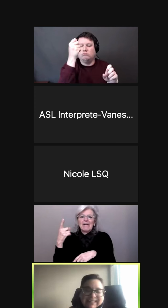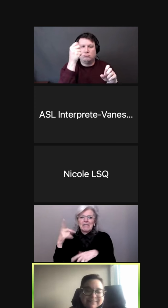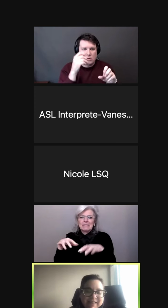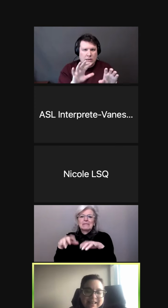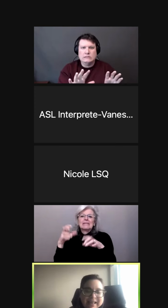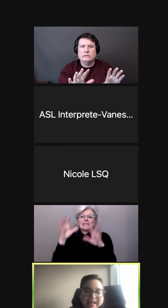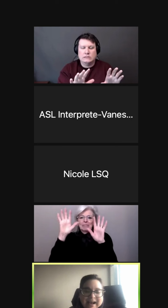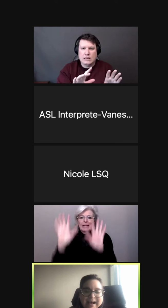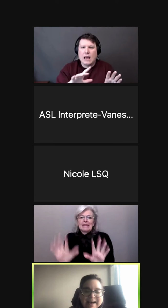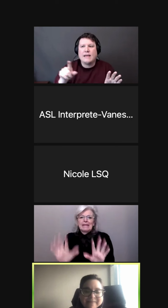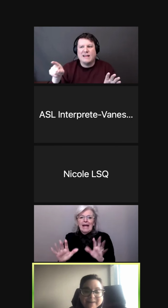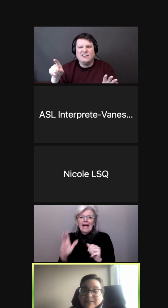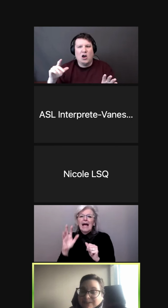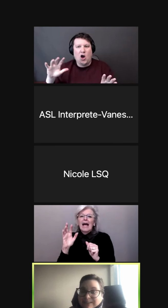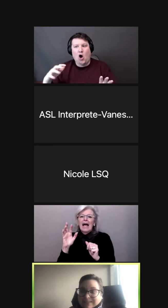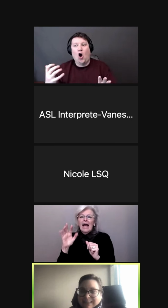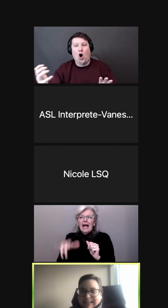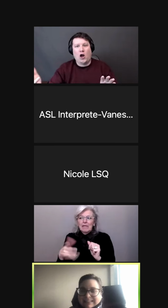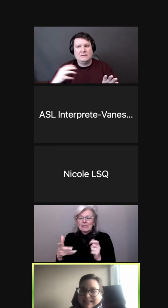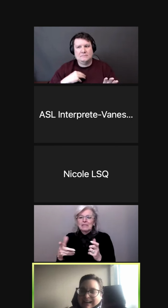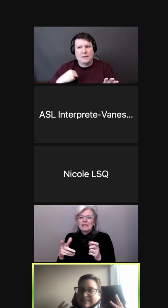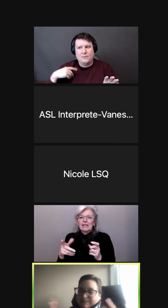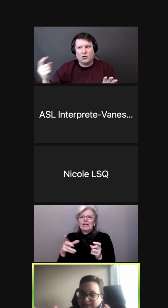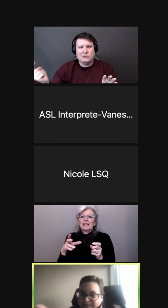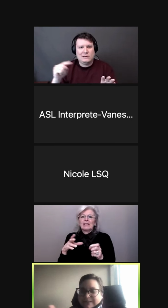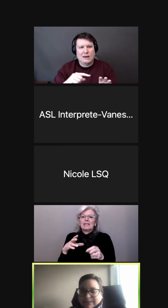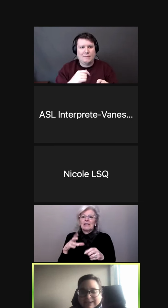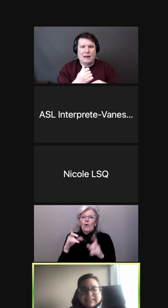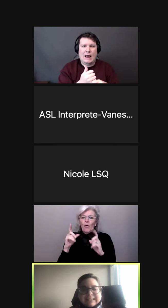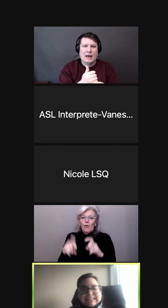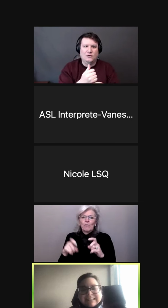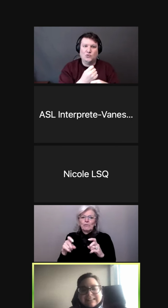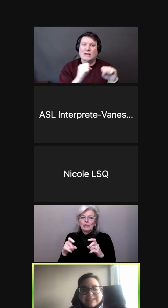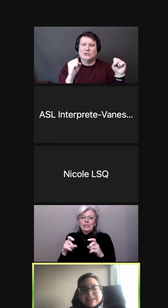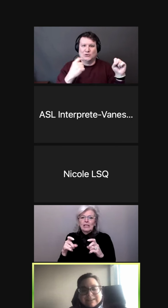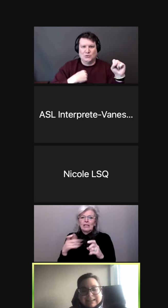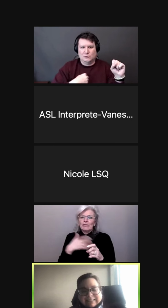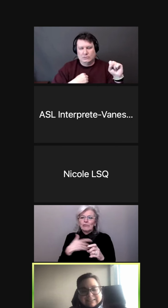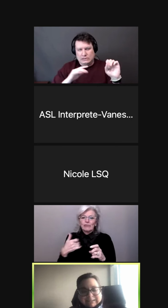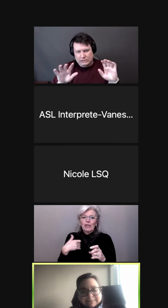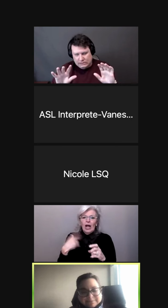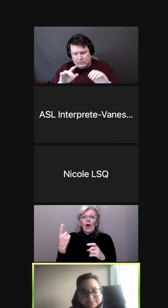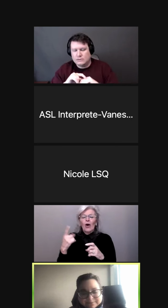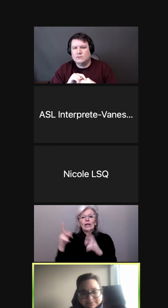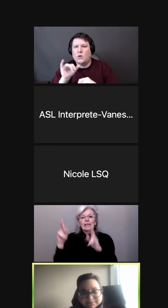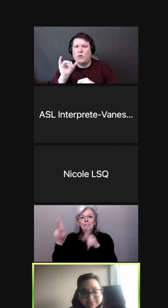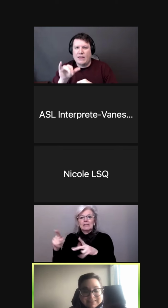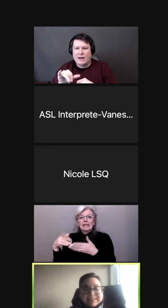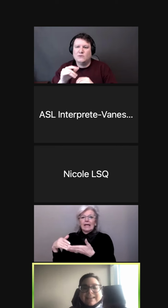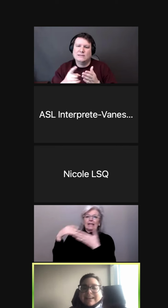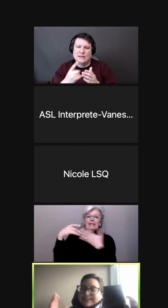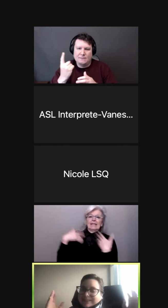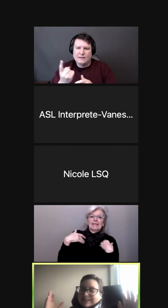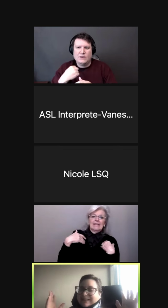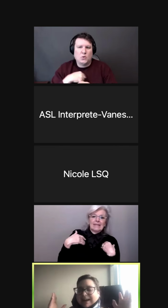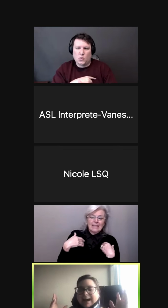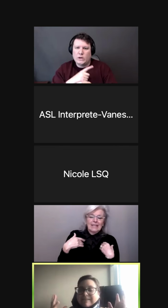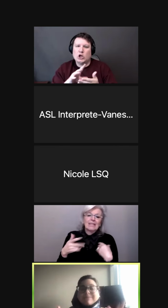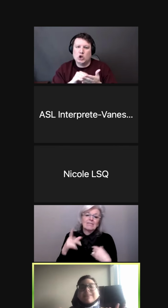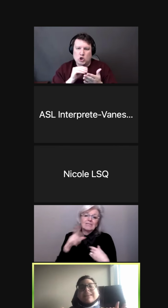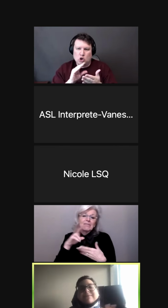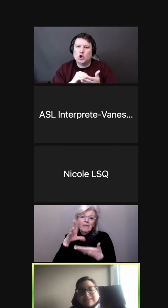ce moment où j'ai dû être sauvée par un des spectateurs. Ce sont des choses qu'on apprend